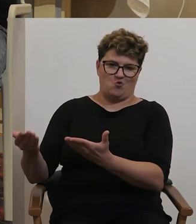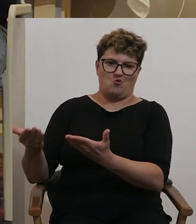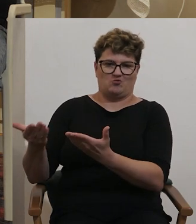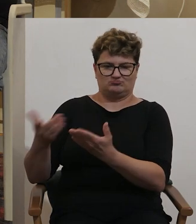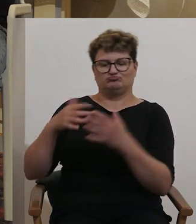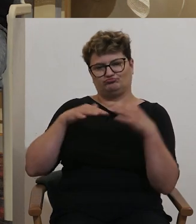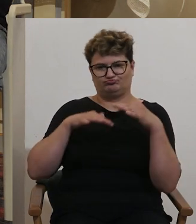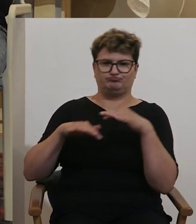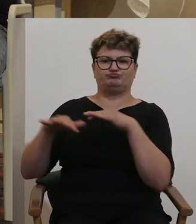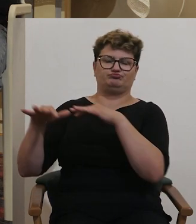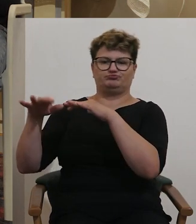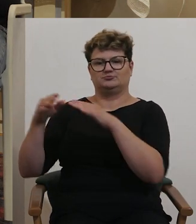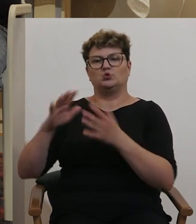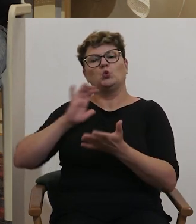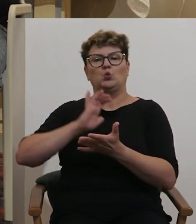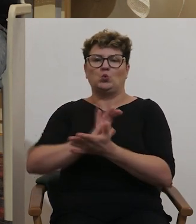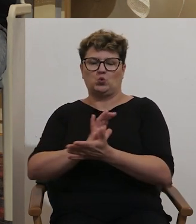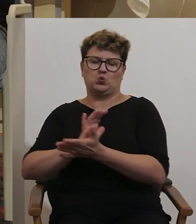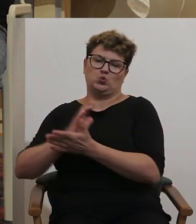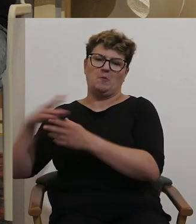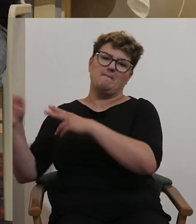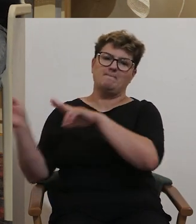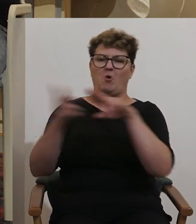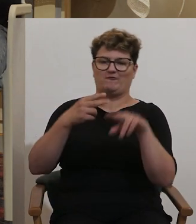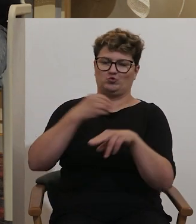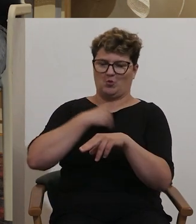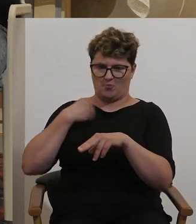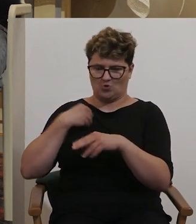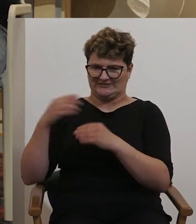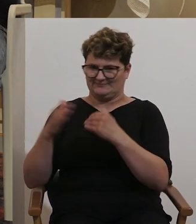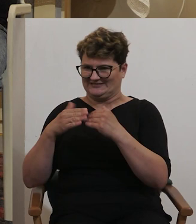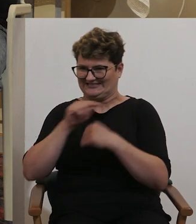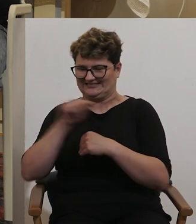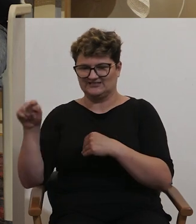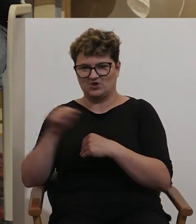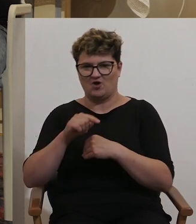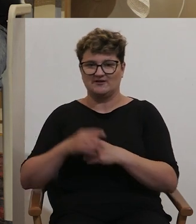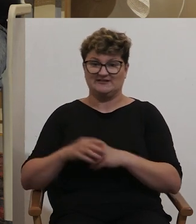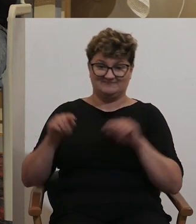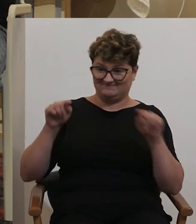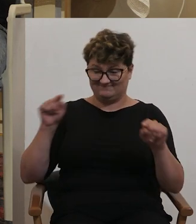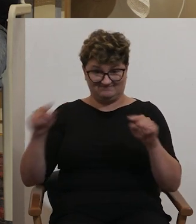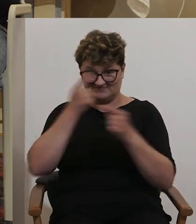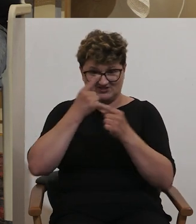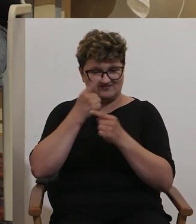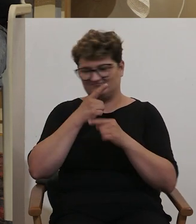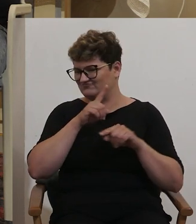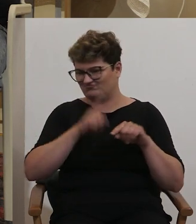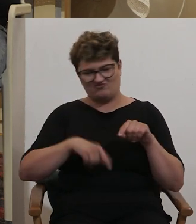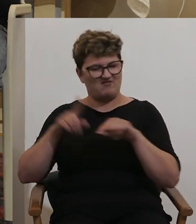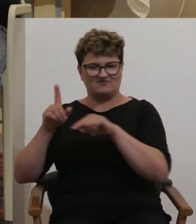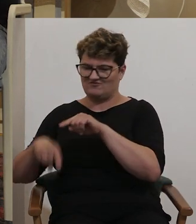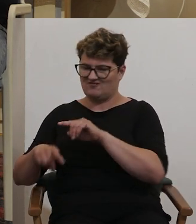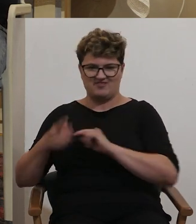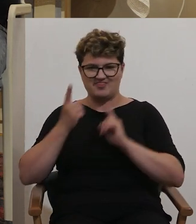będą szli tak zwaną najkrótszą drogą do Polski. I obydwie te teorie są niewłaściwe i